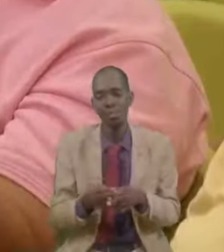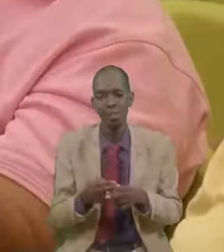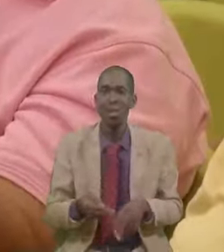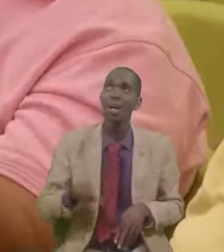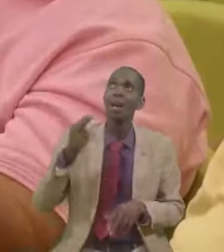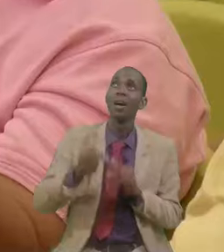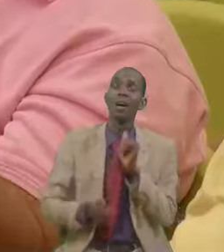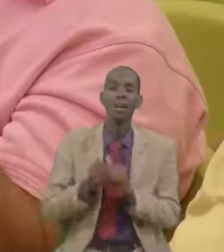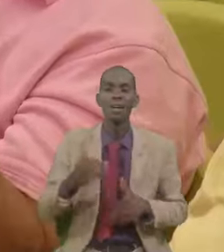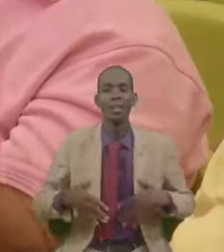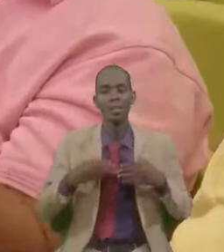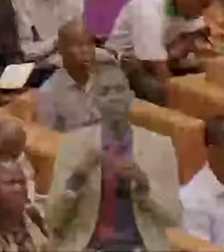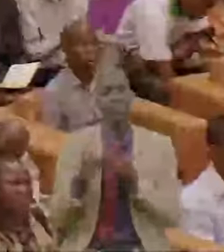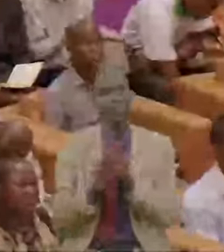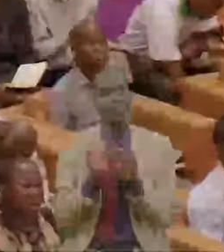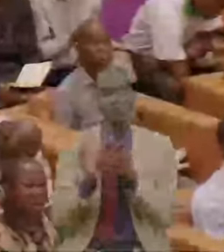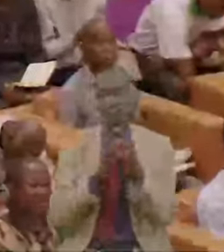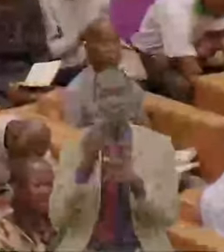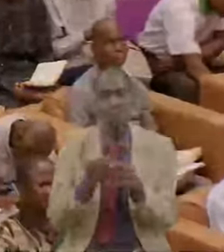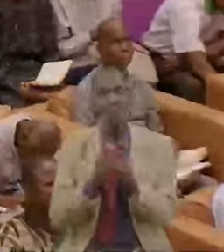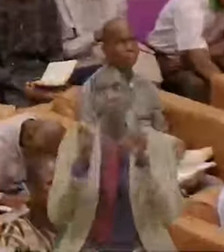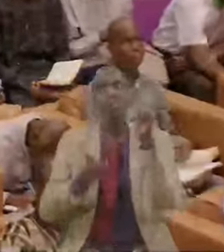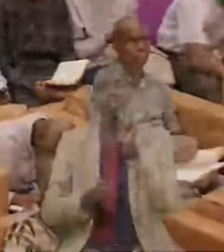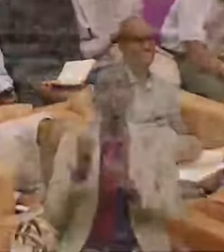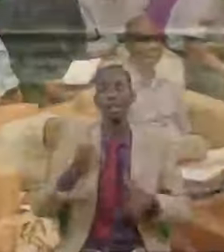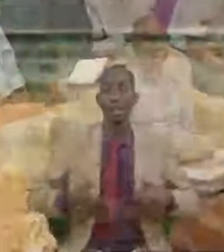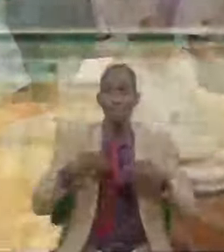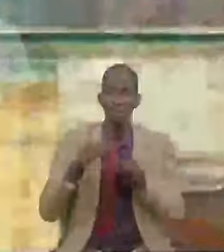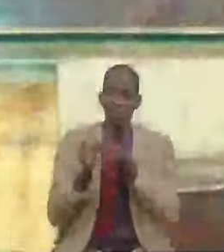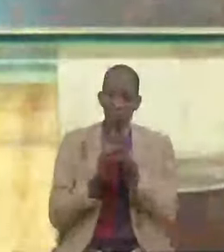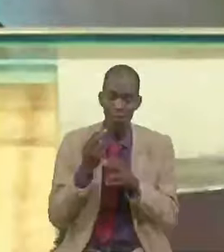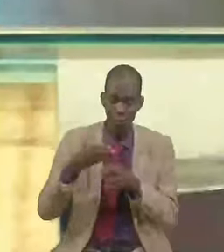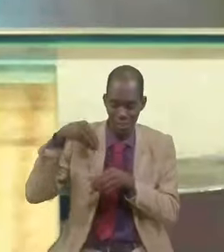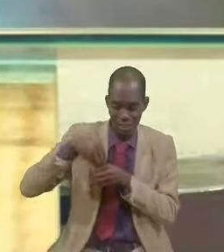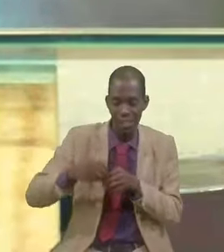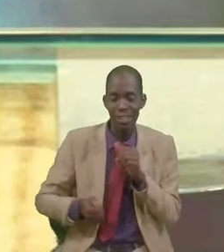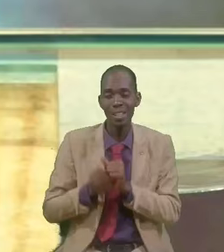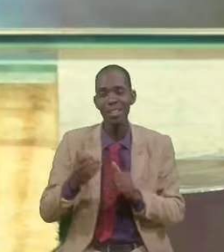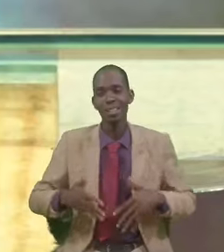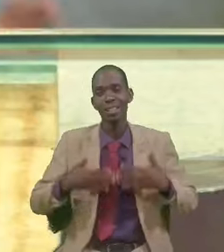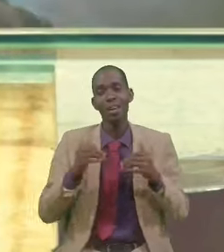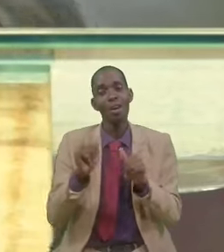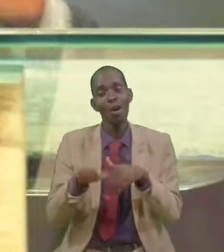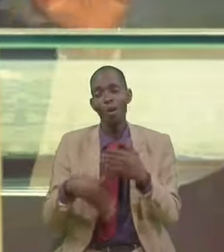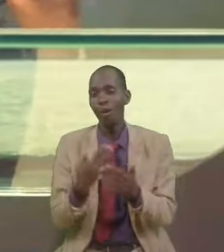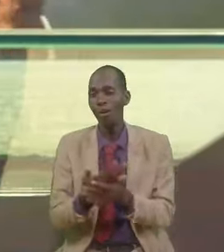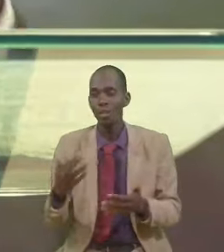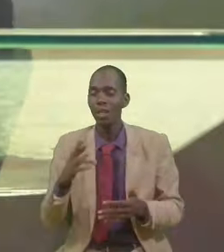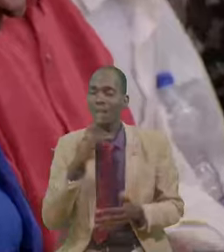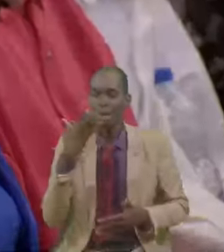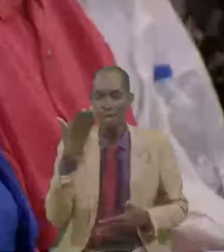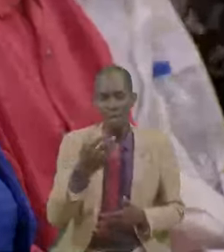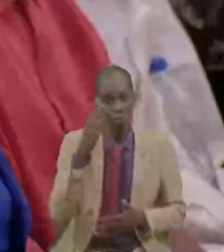plus élevée, la vie plus grande, la vie intérieure plus grande, tout est disponible pour vous maintenant. Le